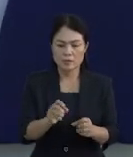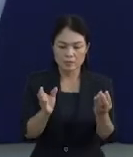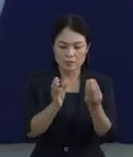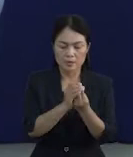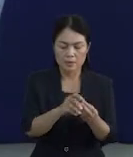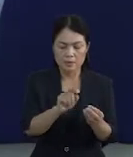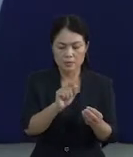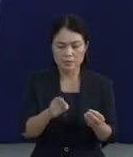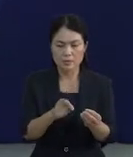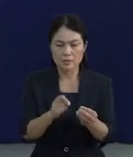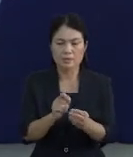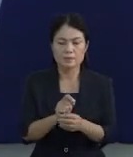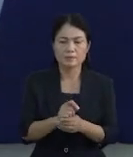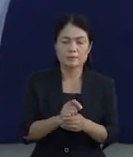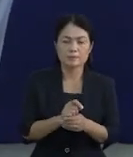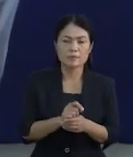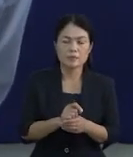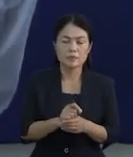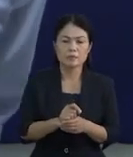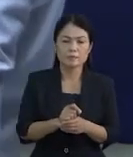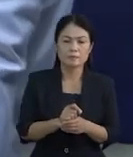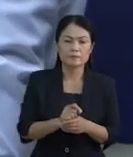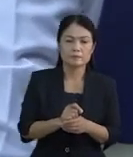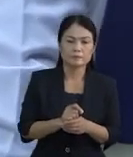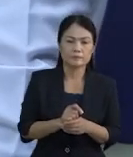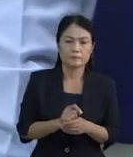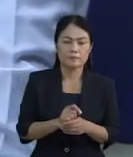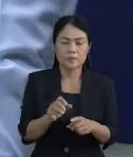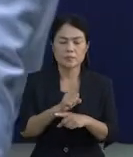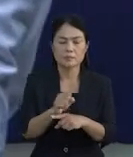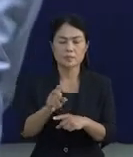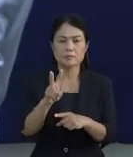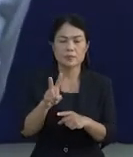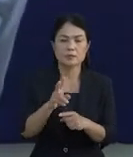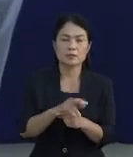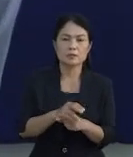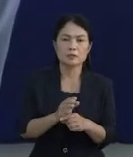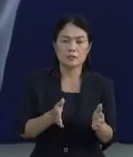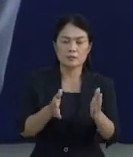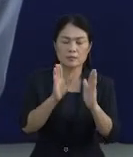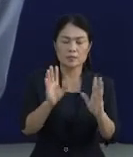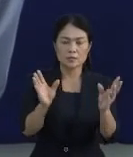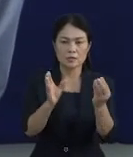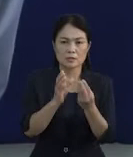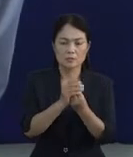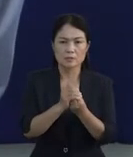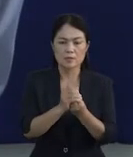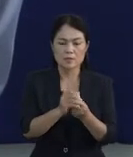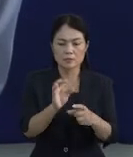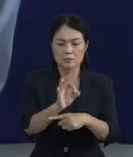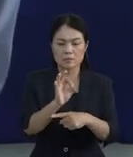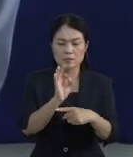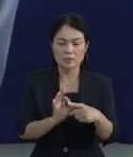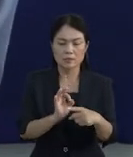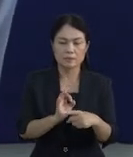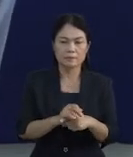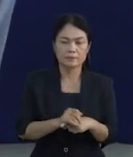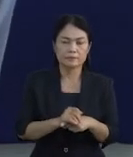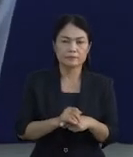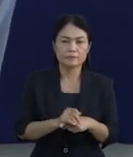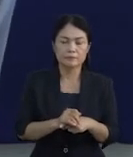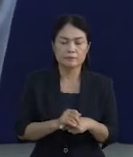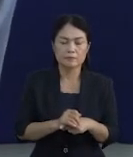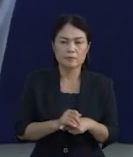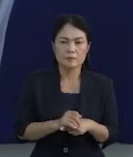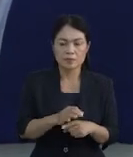đặt cái này màu nè con nè và sẽ dùng tôi sẽ phía màu hãy tìm hạt tìm pi chỗ sợ xế chùm nguồn prop hiệp